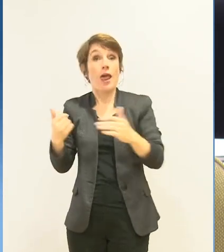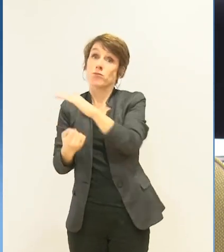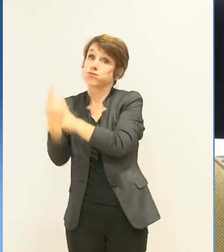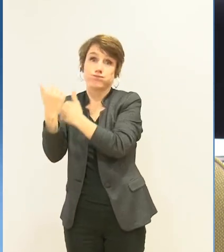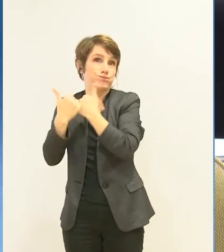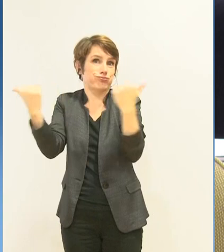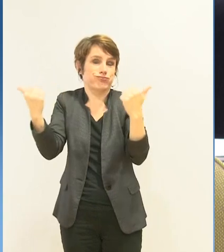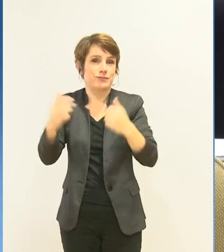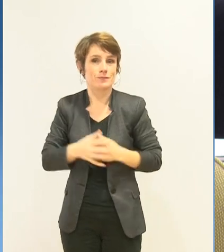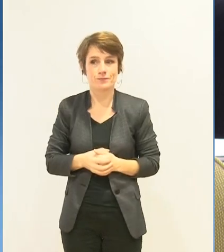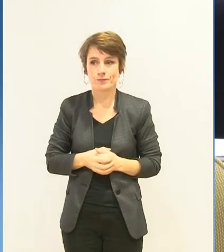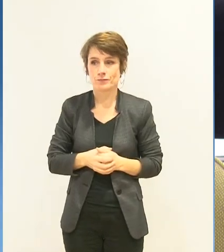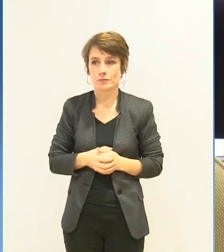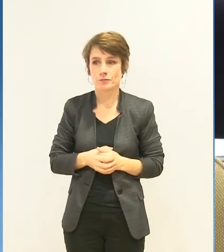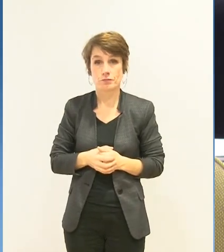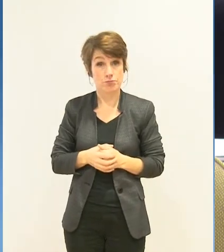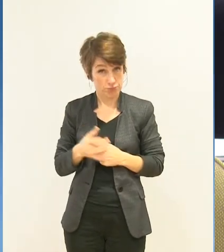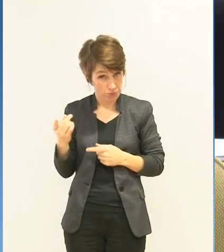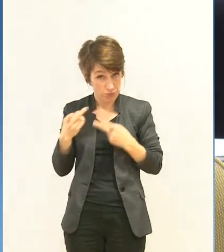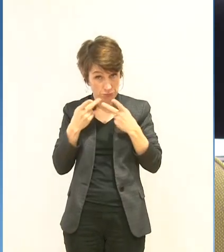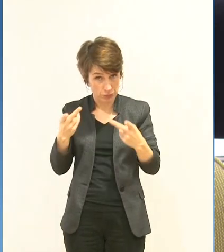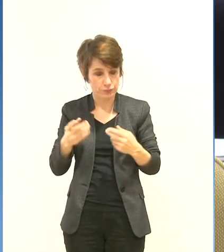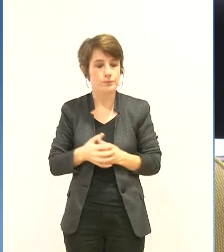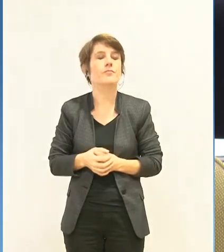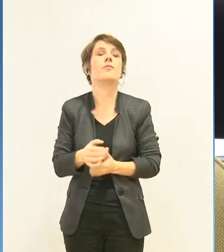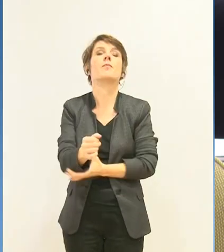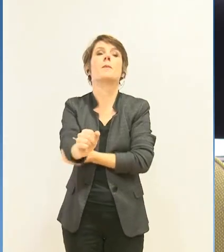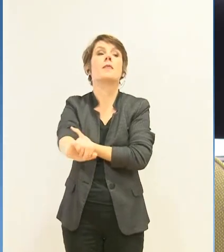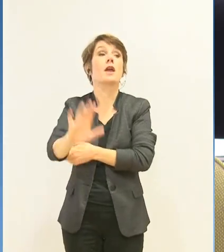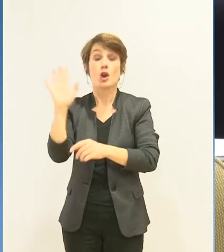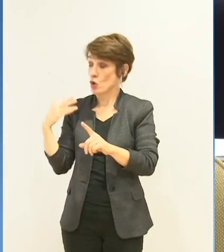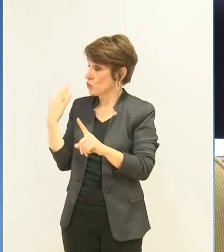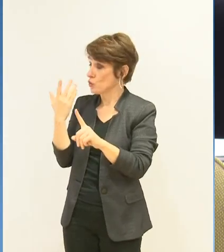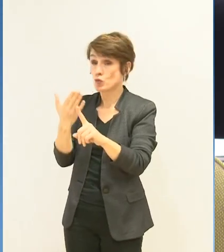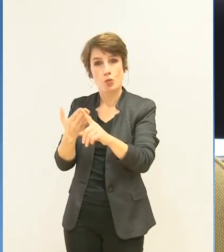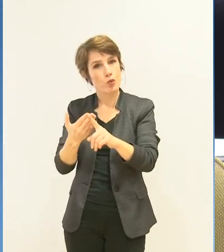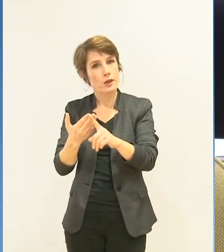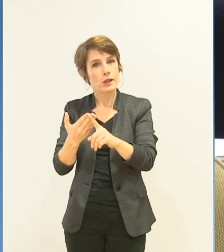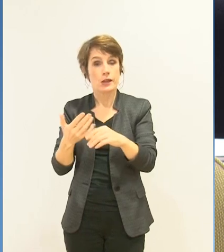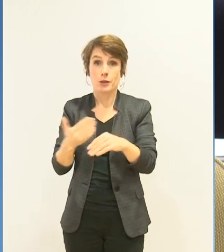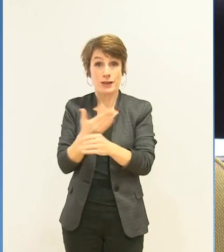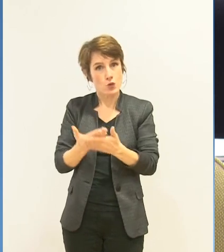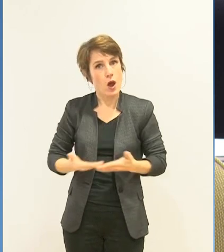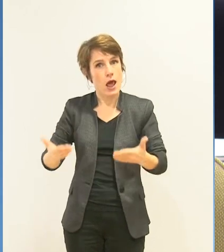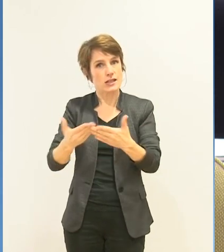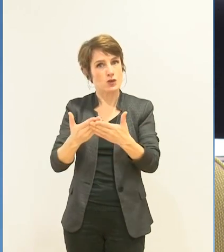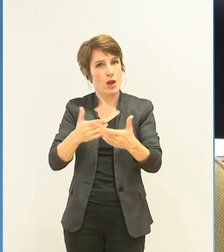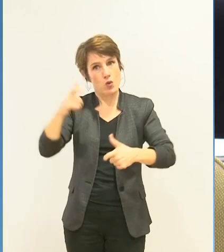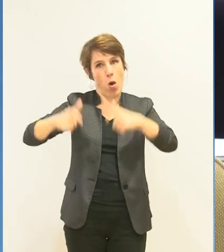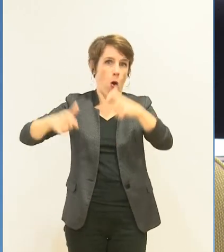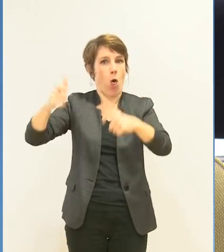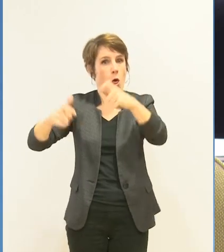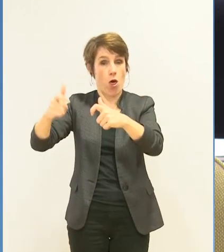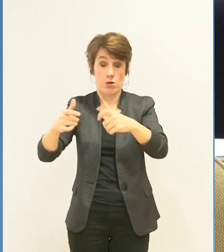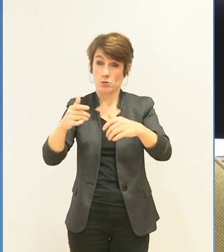depuis la situation s'est lourdement dégradées des tensions fortes et de liste dans le quartier il